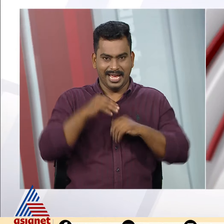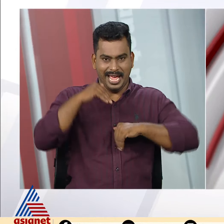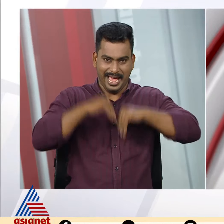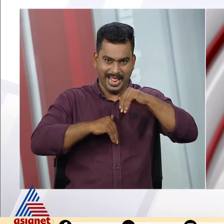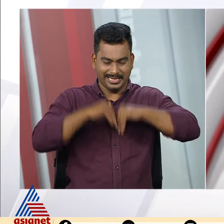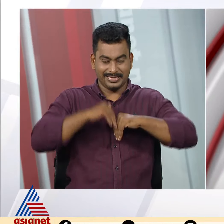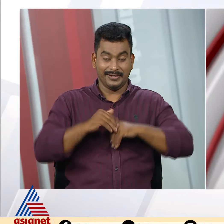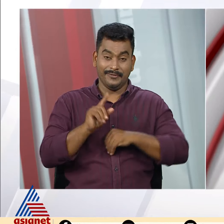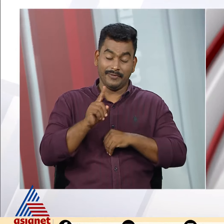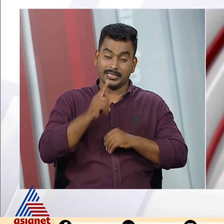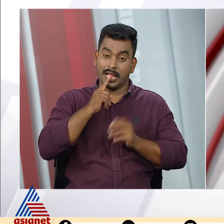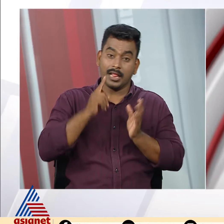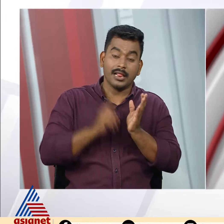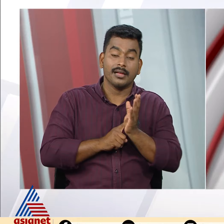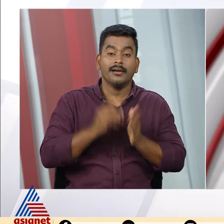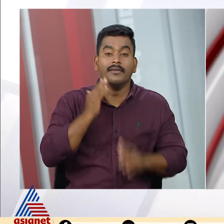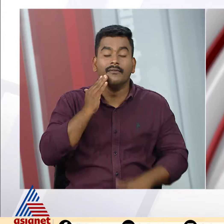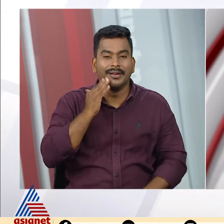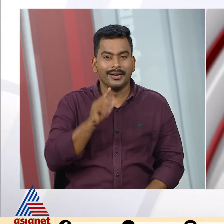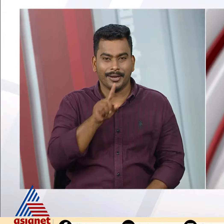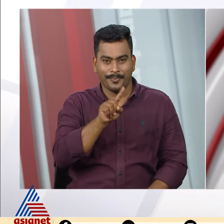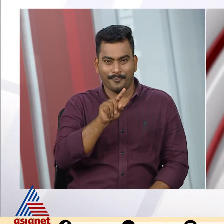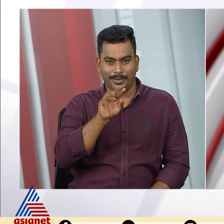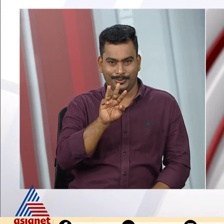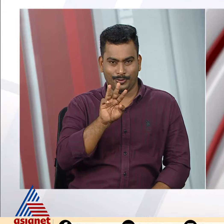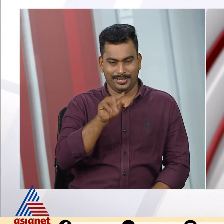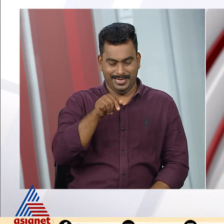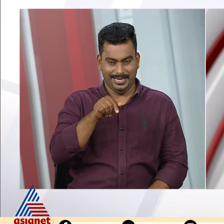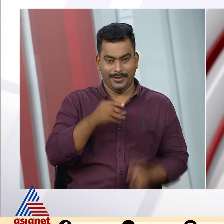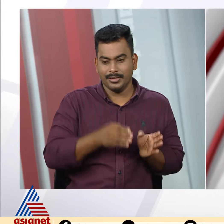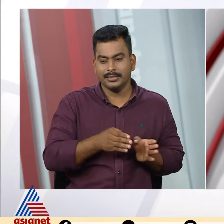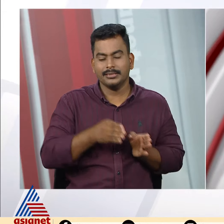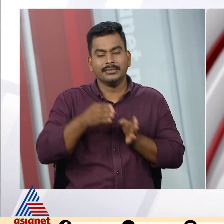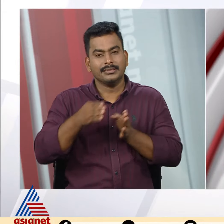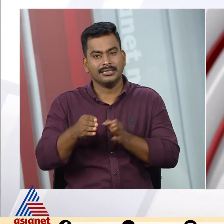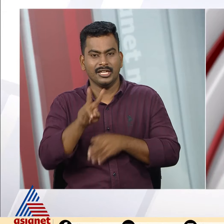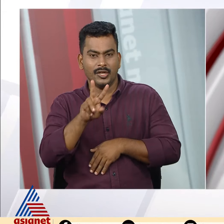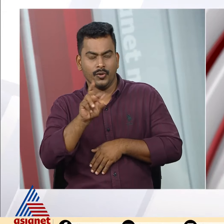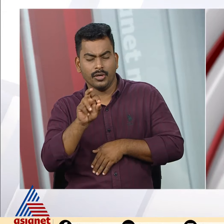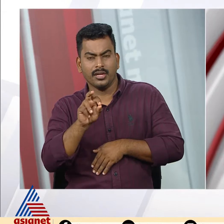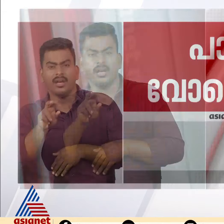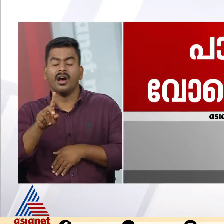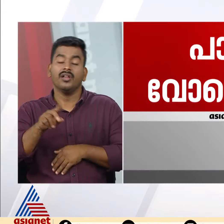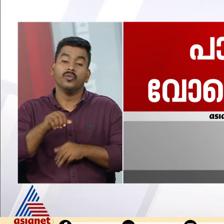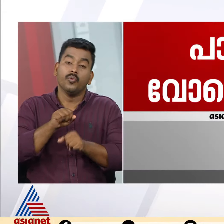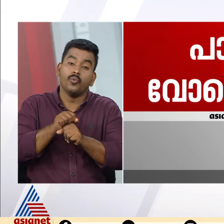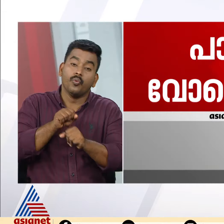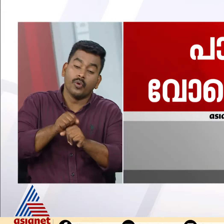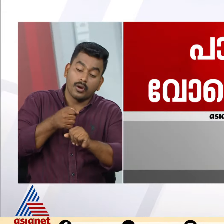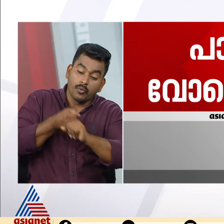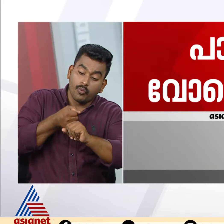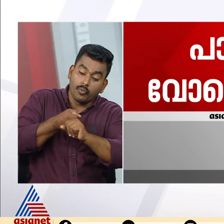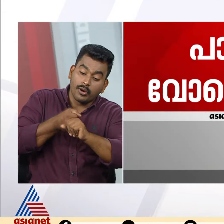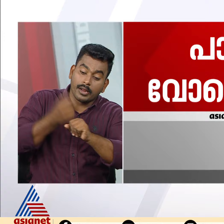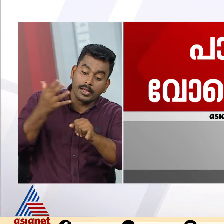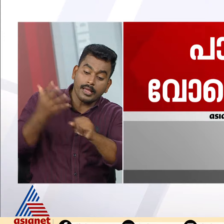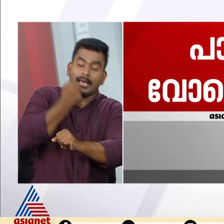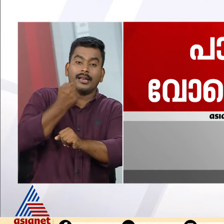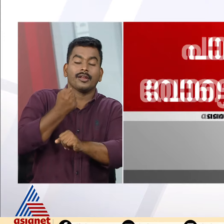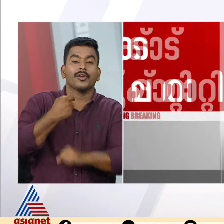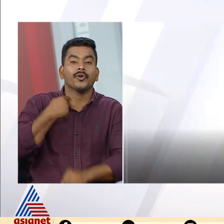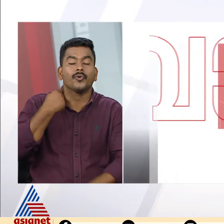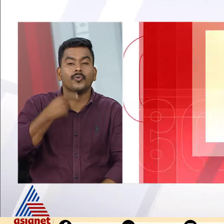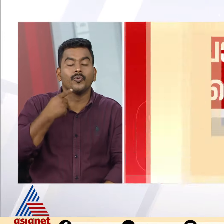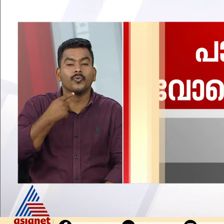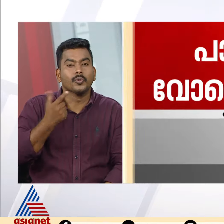പുരോഗമിക്കുക. ഈ ഒരു വോട്ടെടുപ്പ് മാറ്റിയതിന്റെ ക്രെഡിറ്റ് ആർക്ക് എന്നുള്ളതായിരിക്കും. എങ്ങനെയാണ് ഈ വോട്ടെടുപ്പ് തീയതി മാറ്റിയത് പാലക്കാട്ടെ പ്രചാരണ രംഗത്തെ